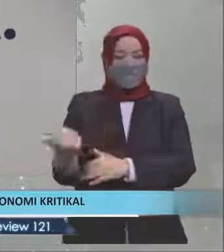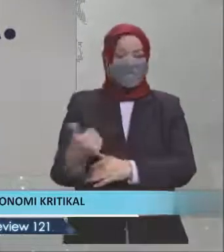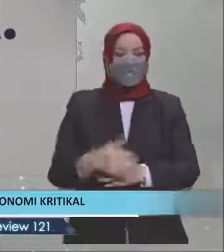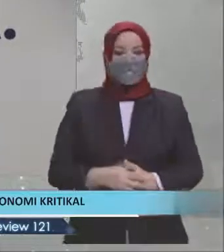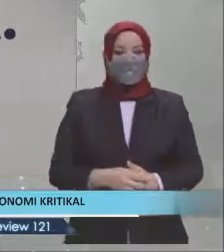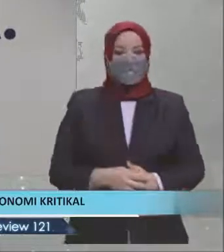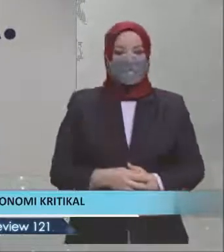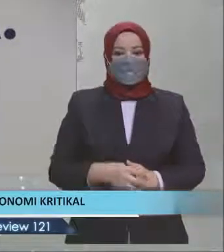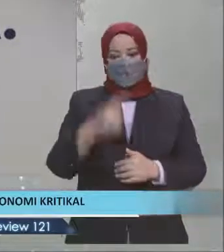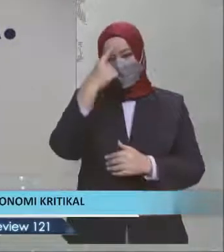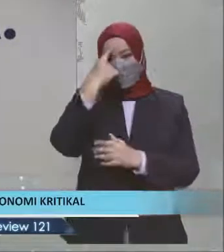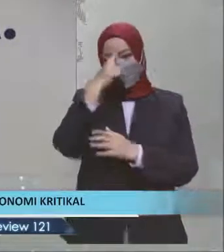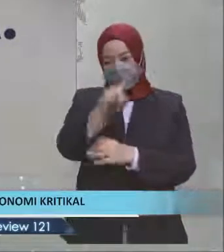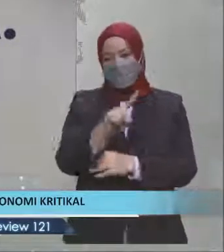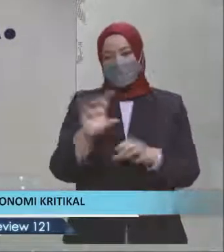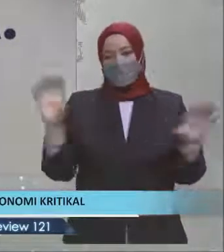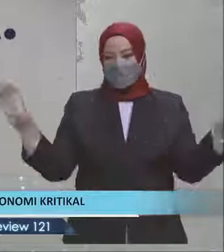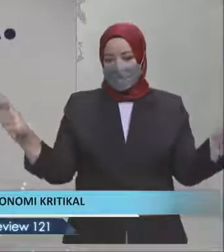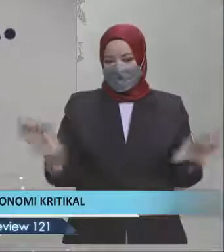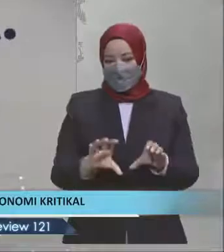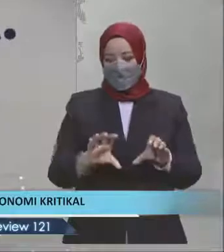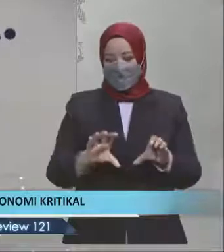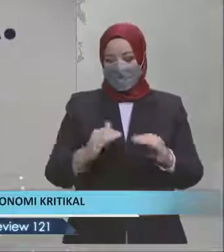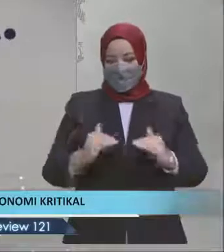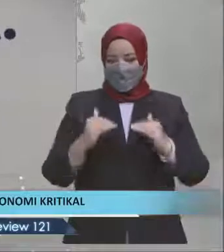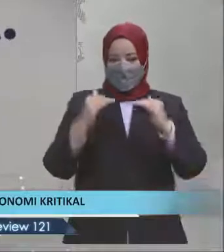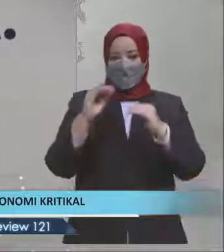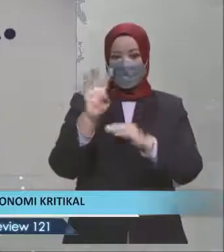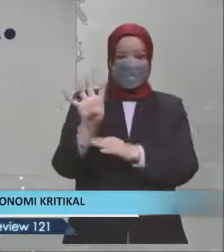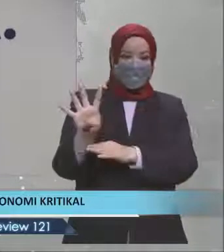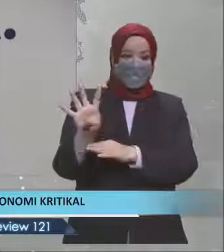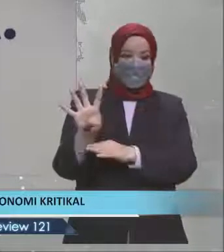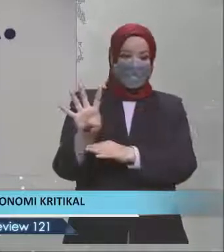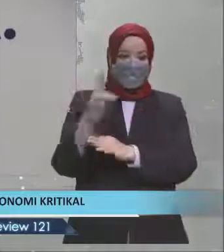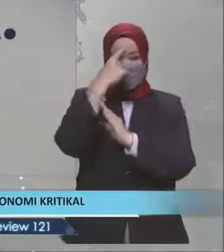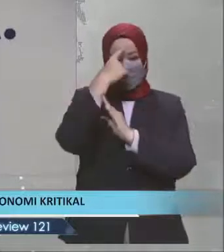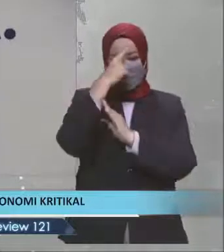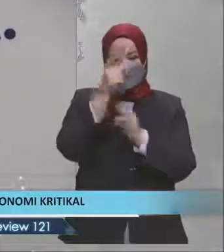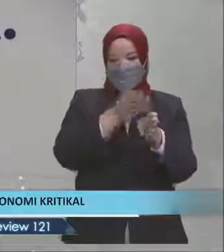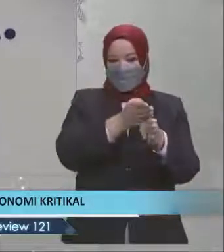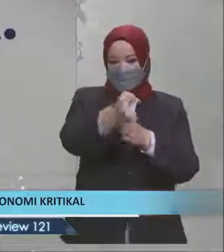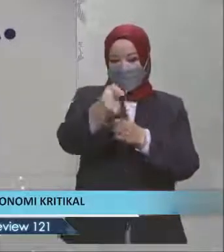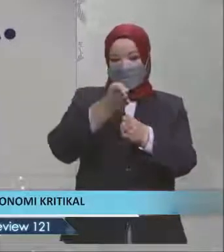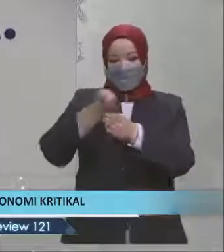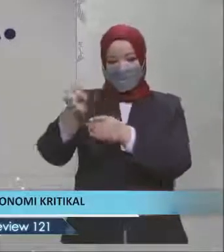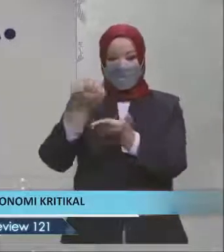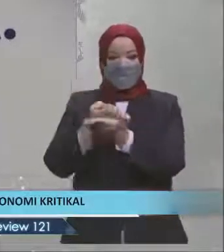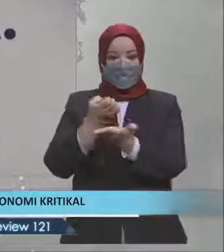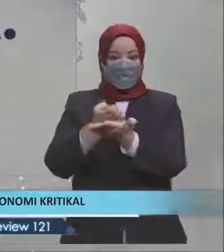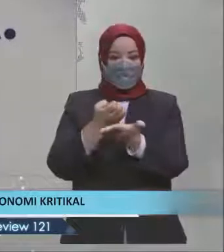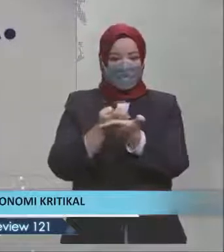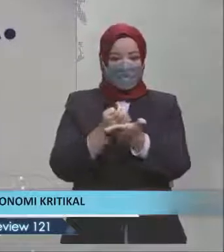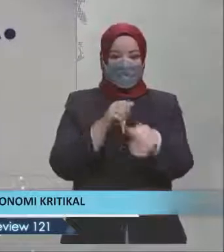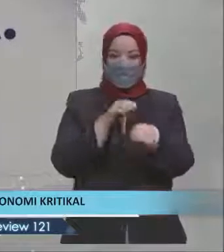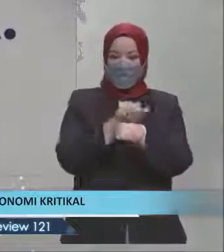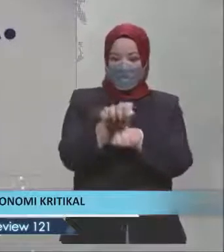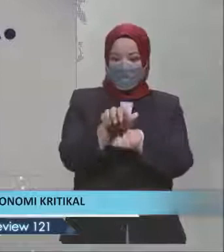lain untuk melaksanakan fasa 4 bagi sektor-sektor